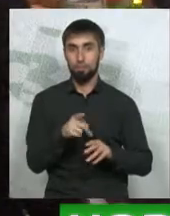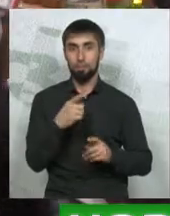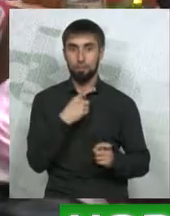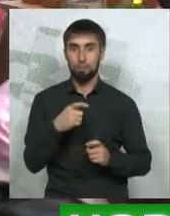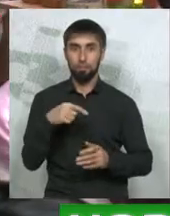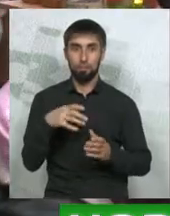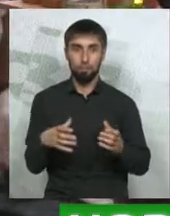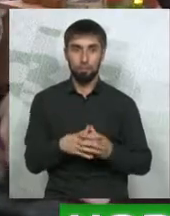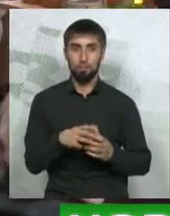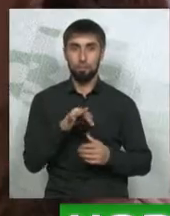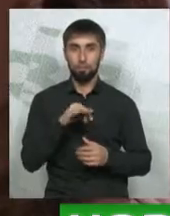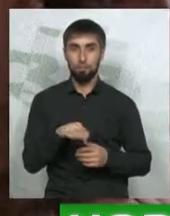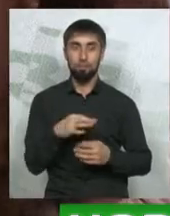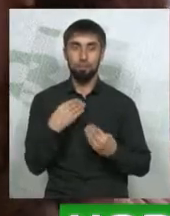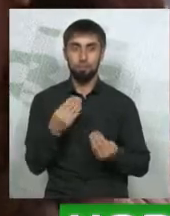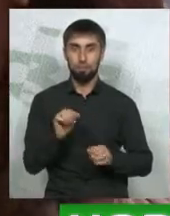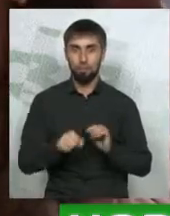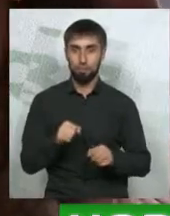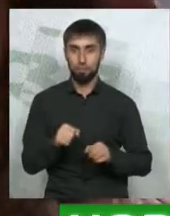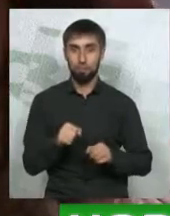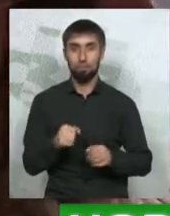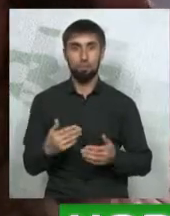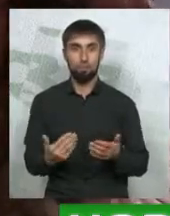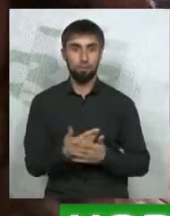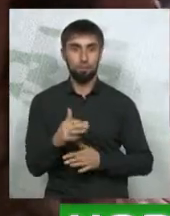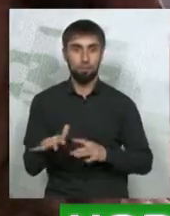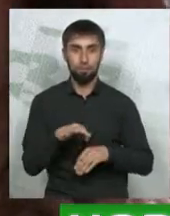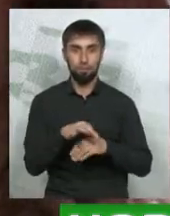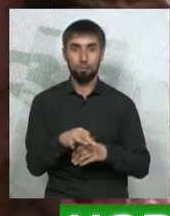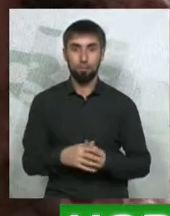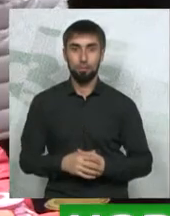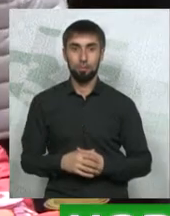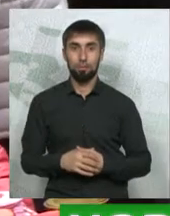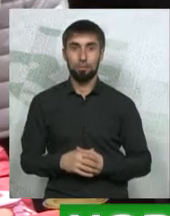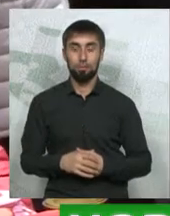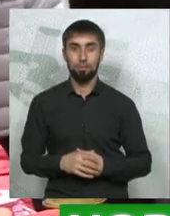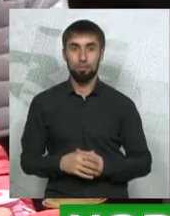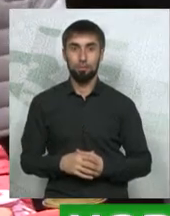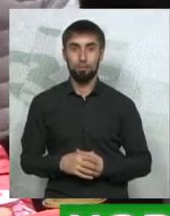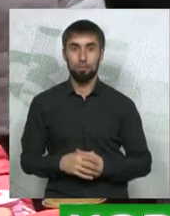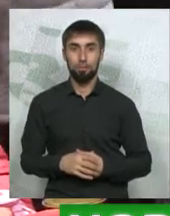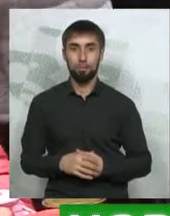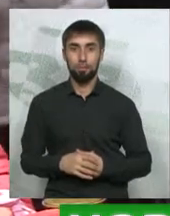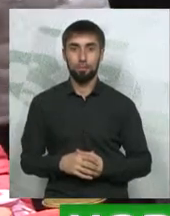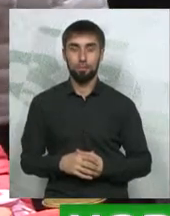укрепление коллективного иммунитета дали возможность возобновить мероприятия. Адам Ирешков, Магомед Дидигов, Новости 24.